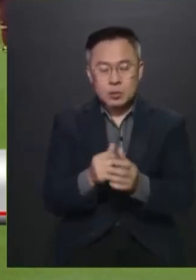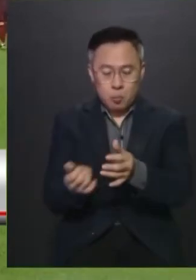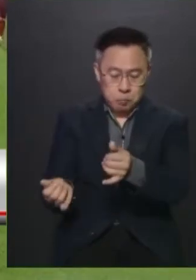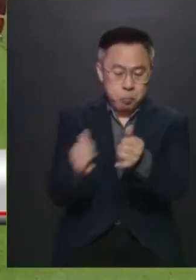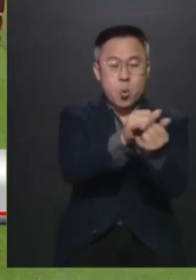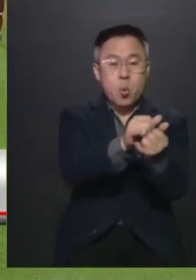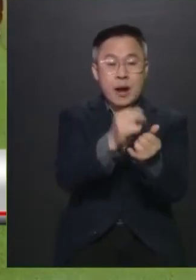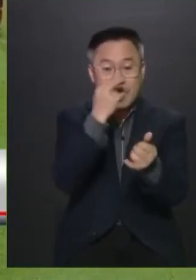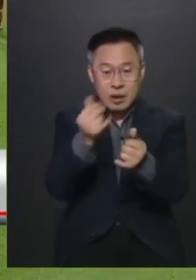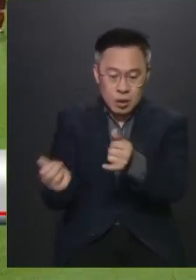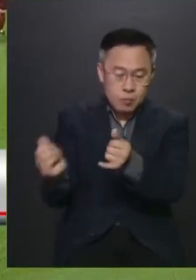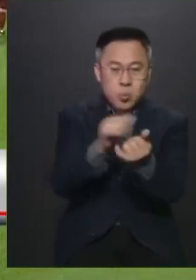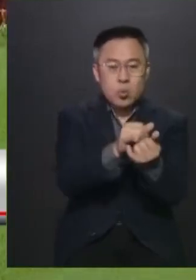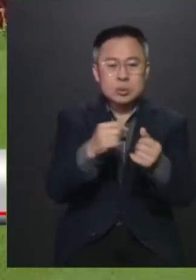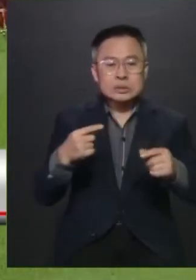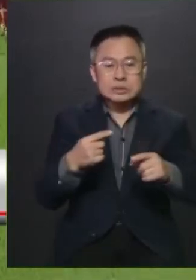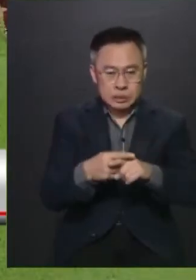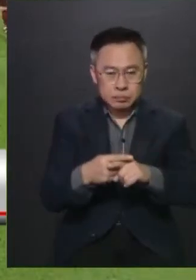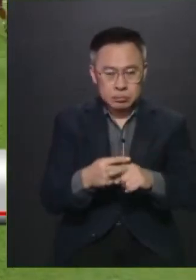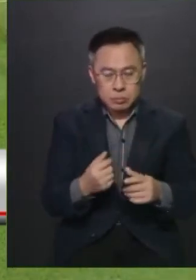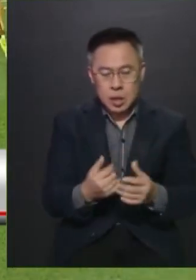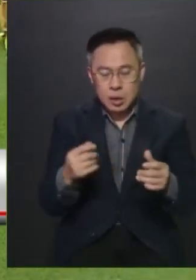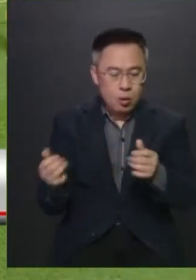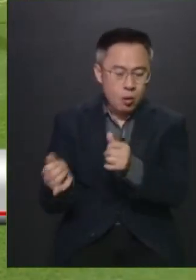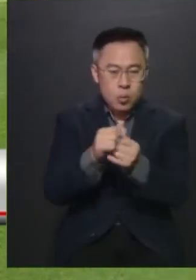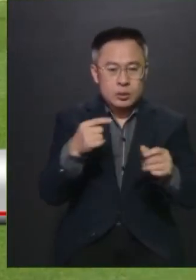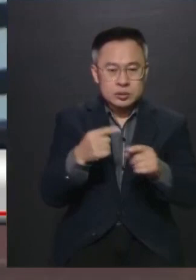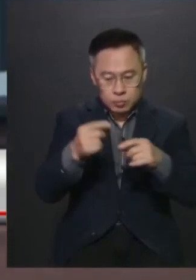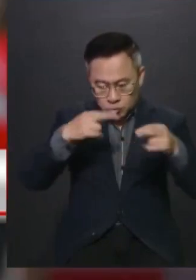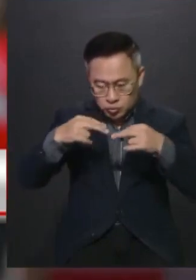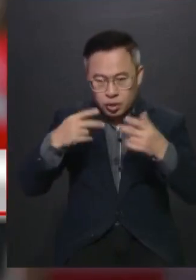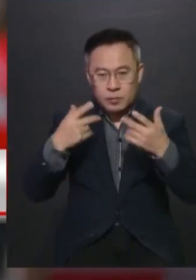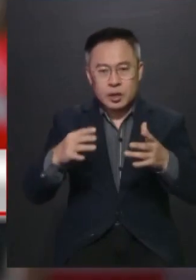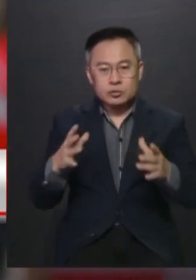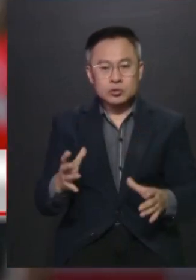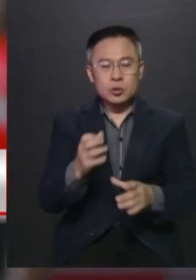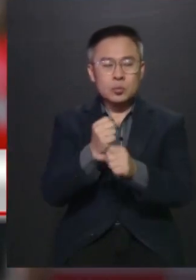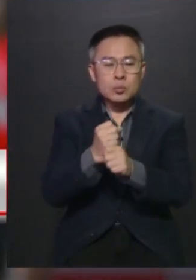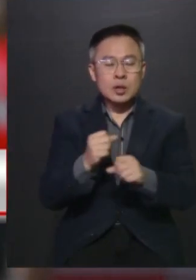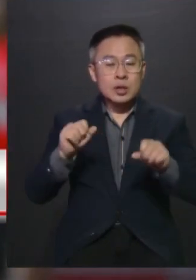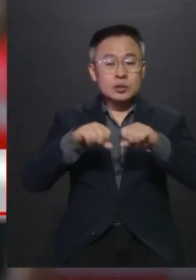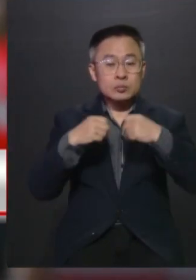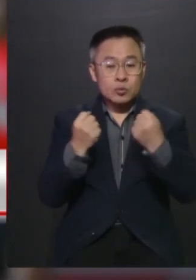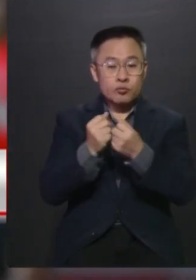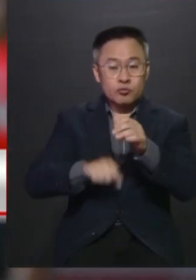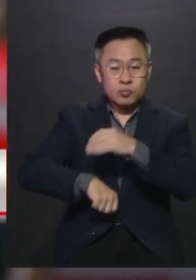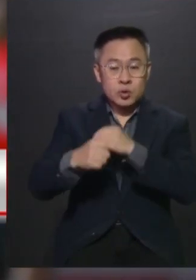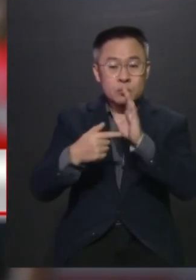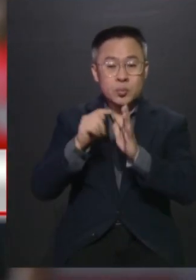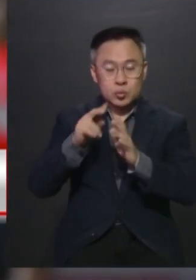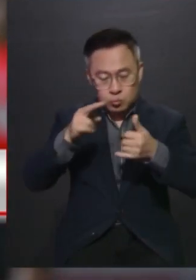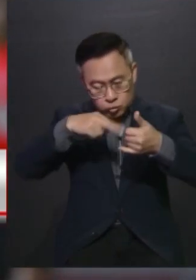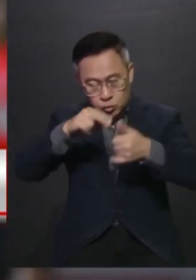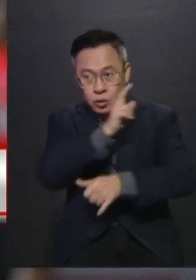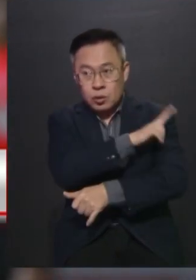ขนาดไหนนะฮะแล้วก็จะกลับมาช่วยทีมชาติได้หรือไม่นะครับล่าสุดเมื่อวานที่ผ่านมาฮะสโมสร BG ปทุมนะครับก็ได้แจ้งอาการบ